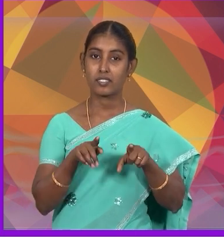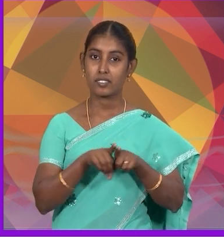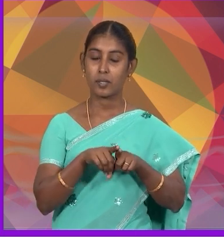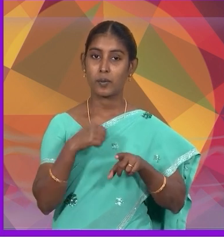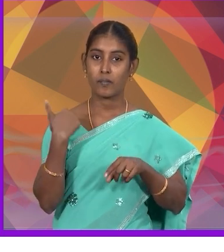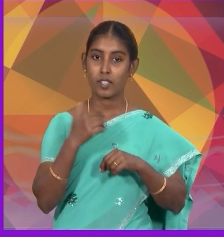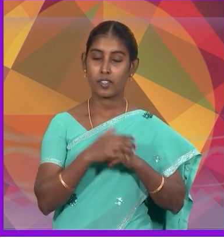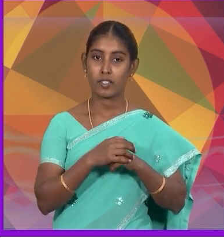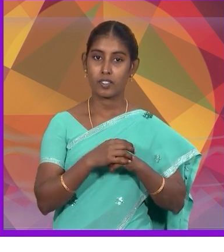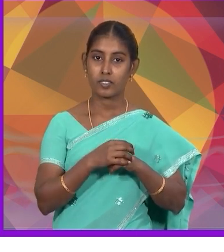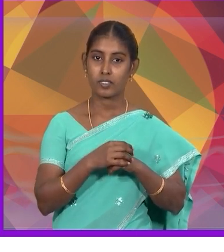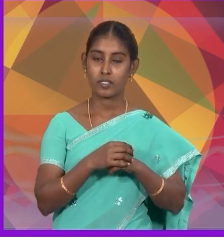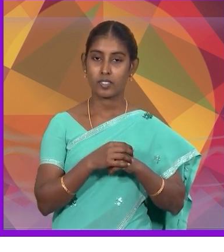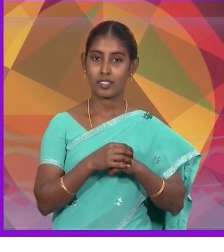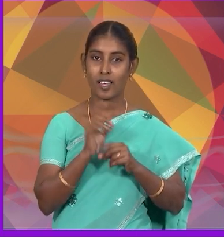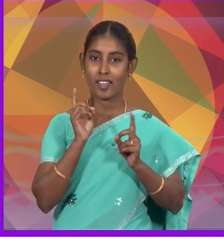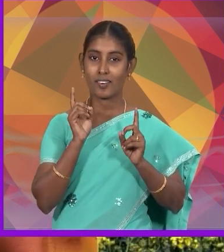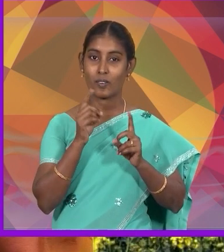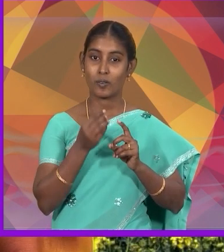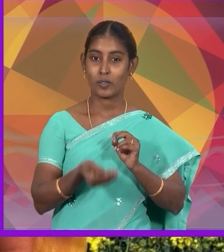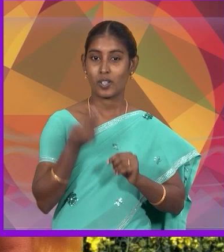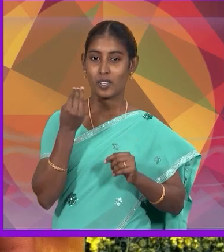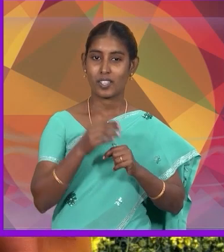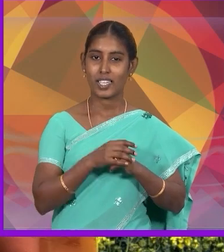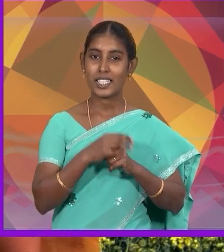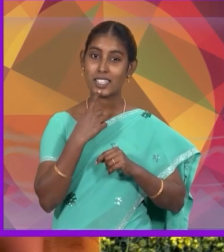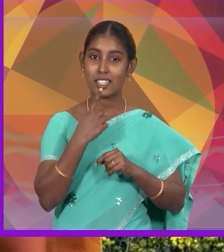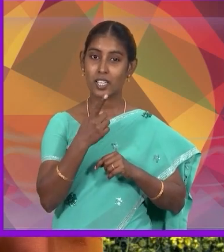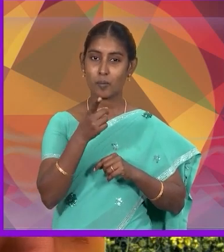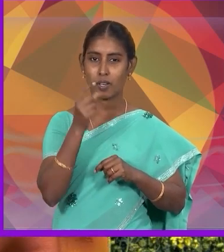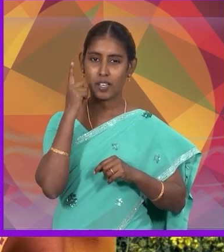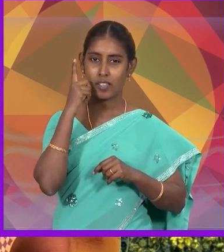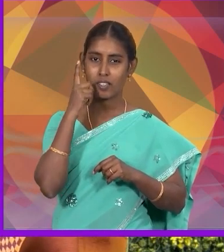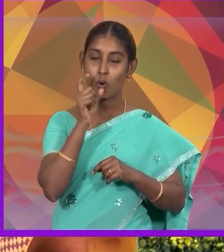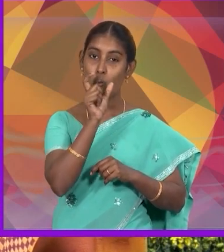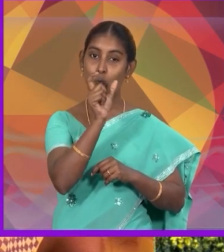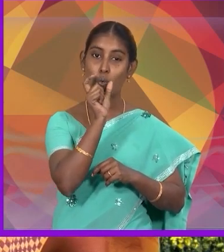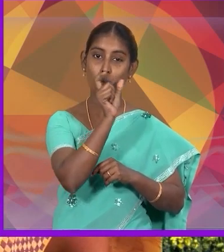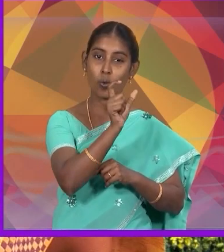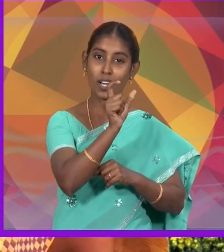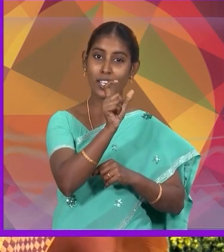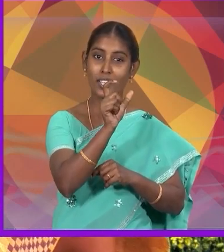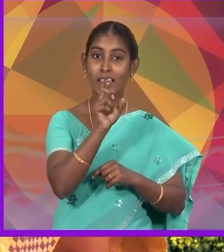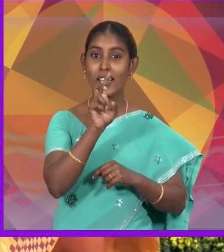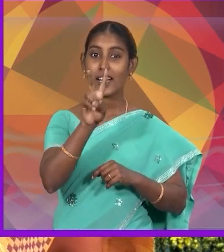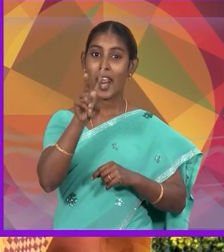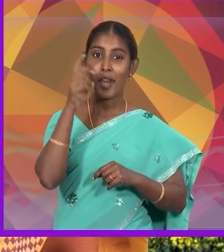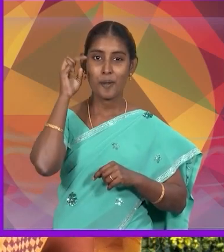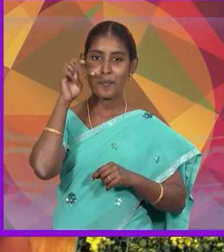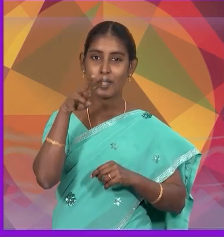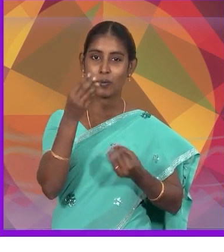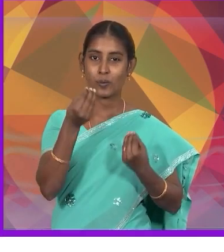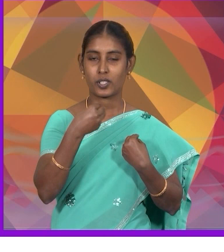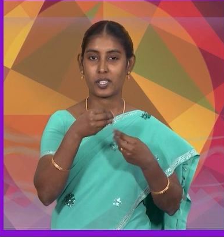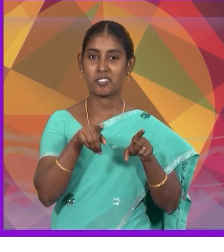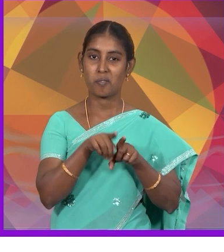வந்து சிலேடையாக பேசுவதை வல்லவர். கேடை என்பது உங்களுக்கே தெரியும், ஒரு சொல்லுக்கு இரு பொருள் தரும்படி பேசுவதுங்க.